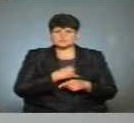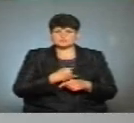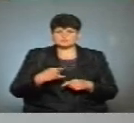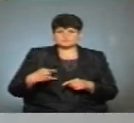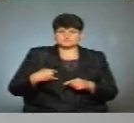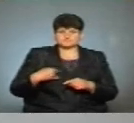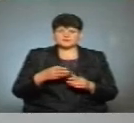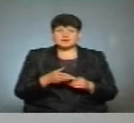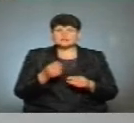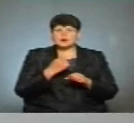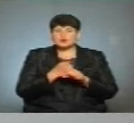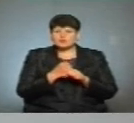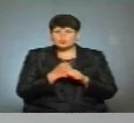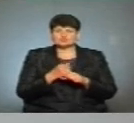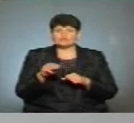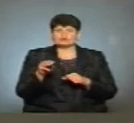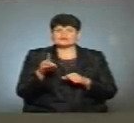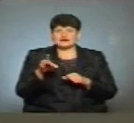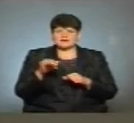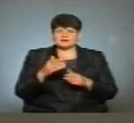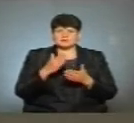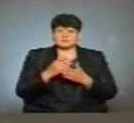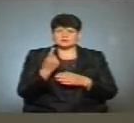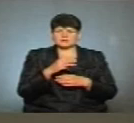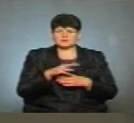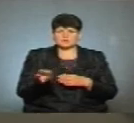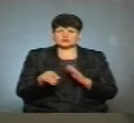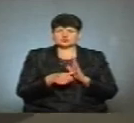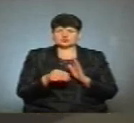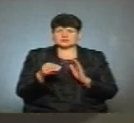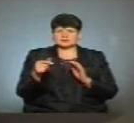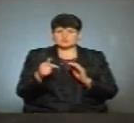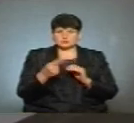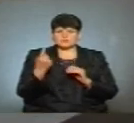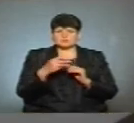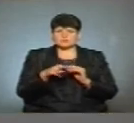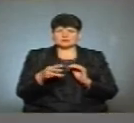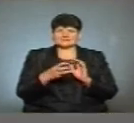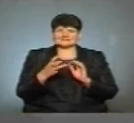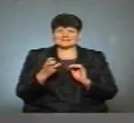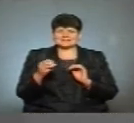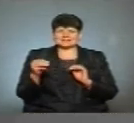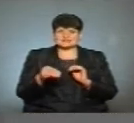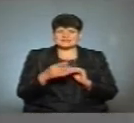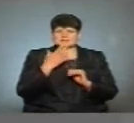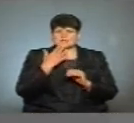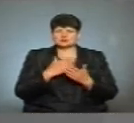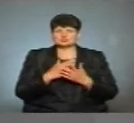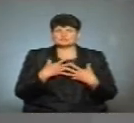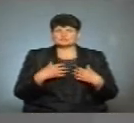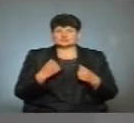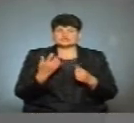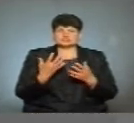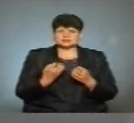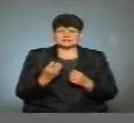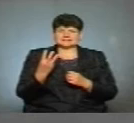медичний центр. На роботу в травні заклад має понад 1 600 000 гривень. 1 300 000 – Національної служби здоров'я, ще